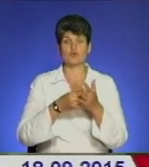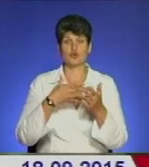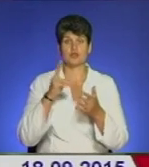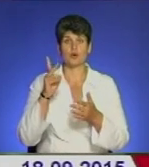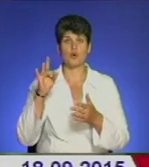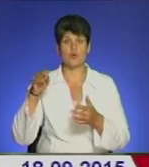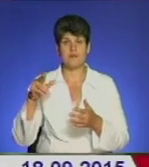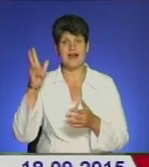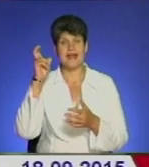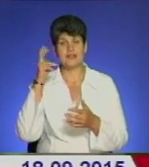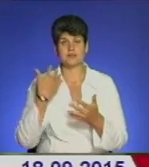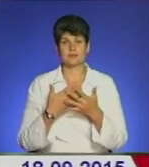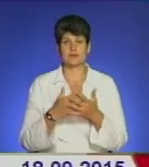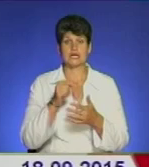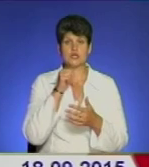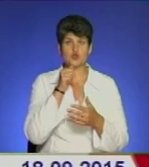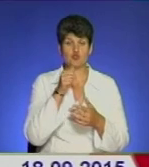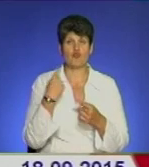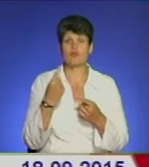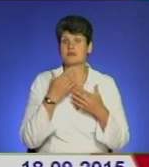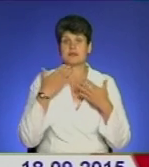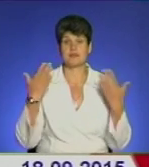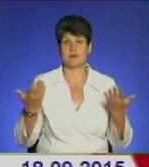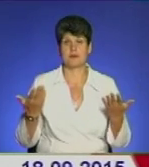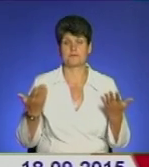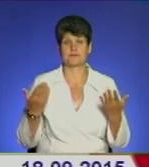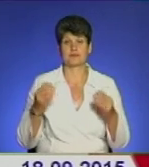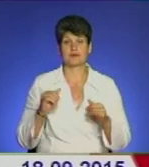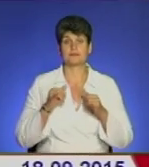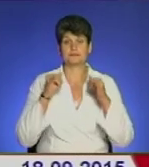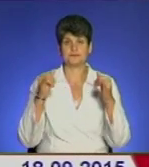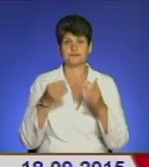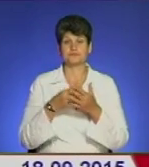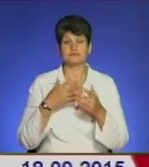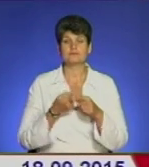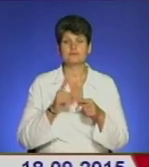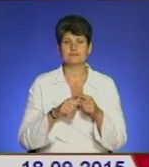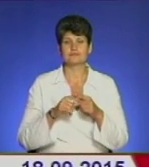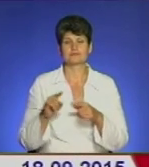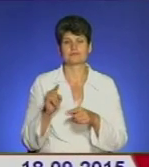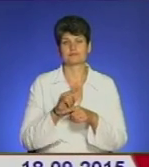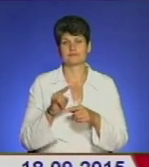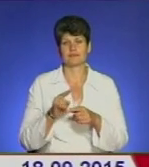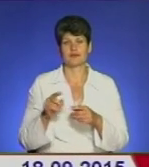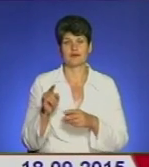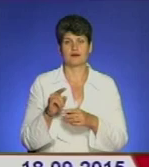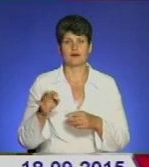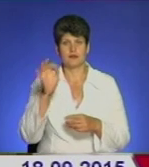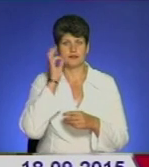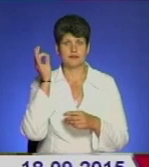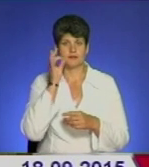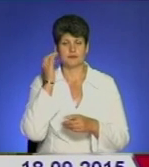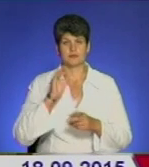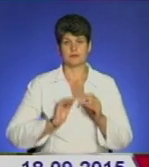зокрема гречки, а також цукру, в області немає. Завищені ціни – результат спекуляцій деяких підприємців. В